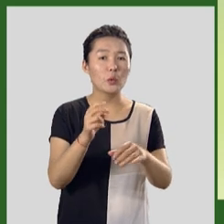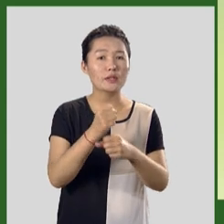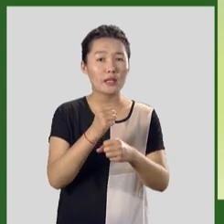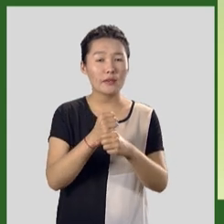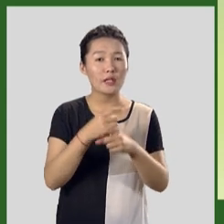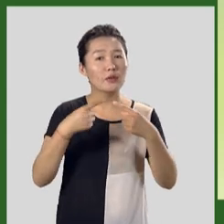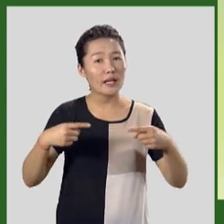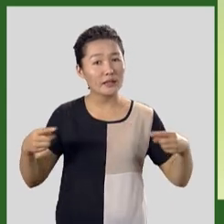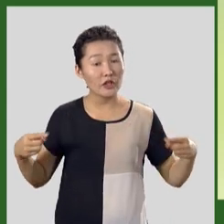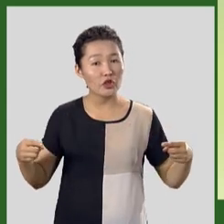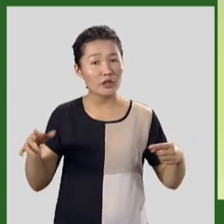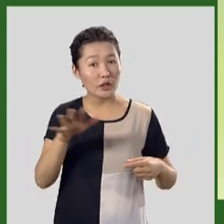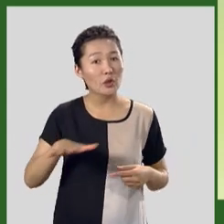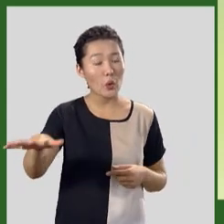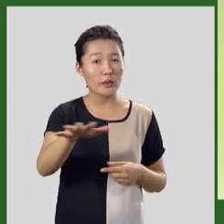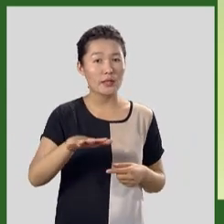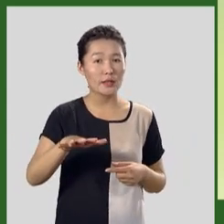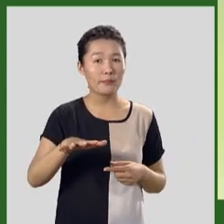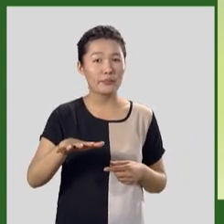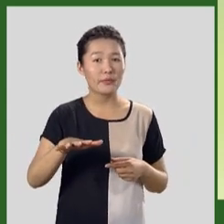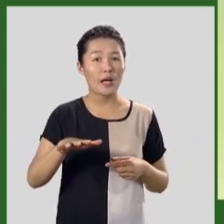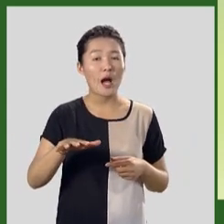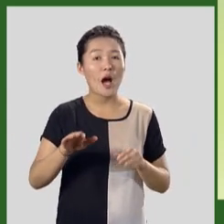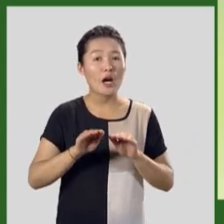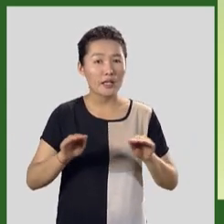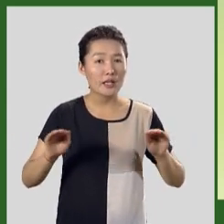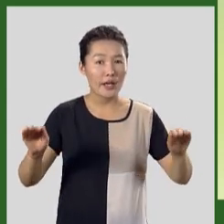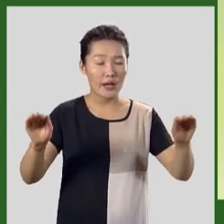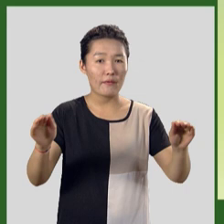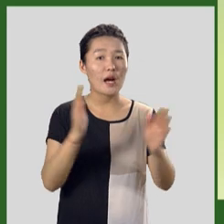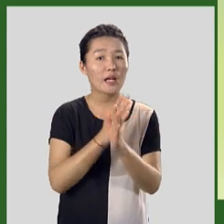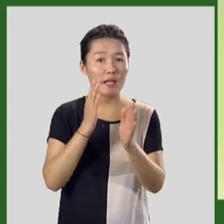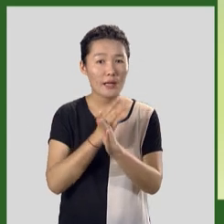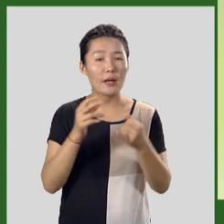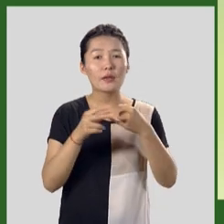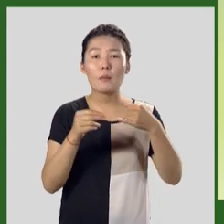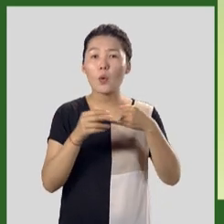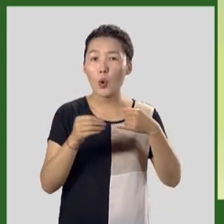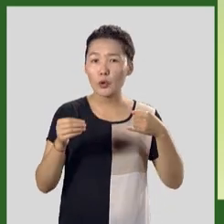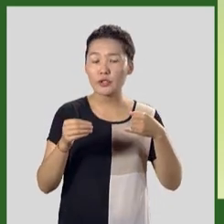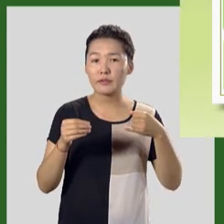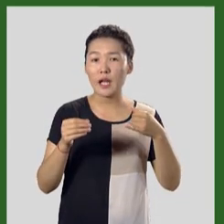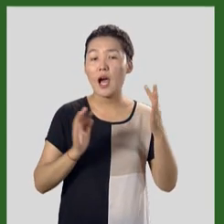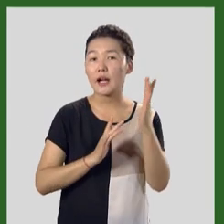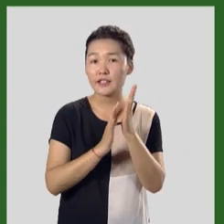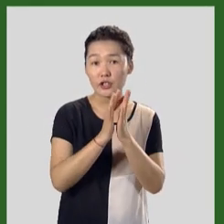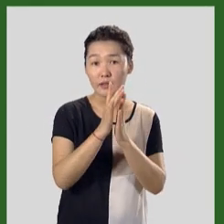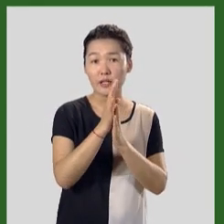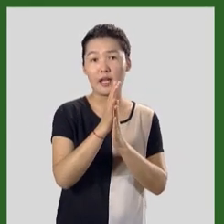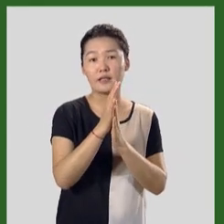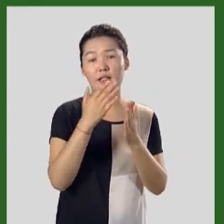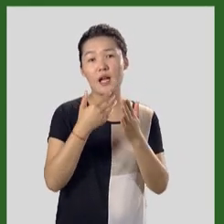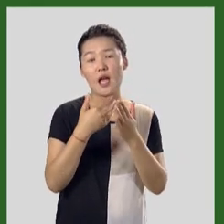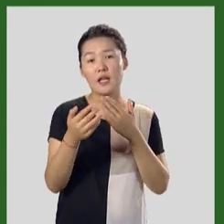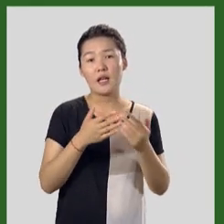установлению различий территории, рельефа, климата, почвы, растительности